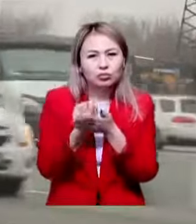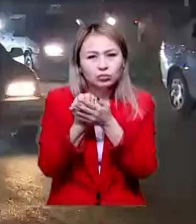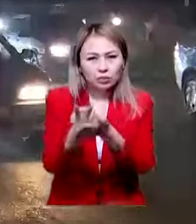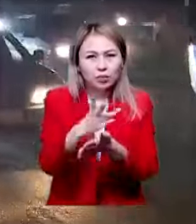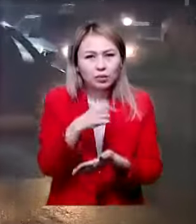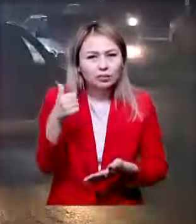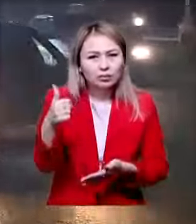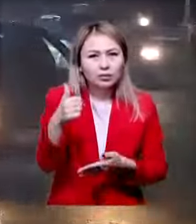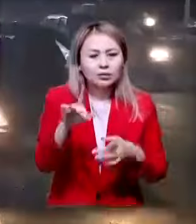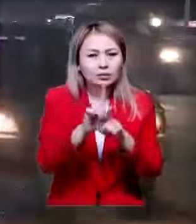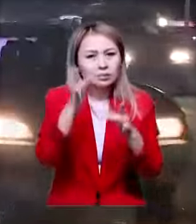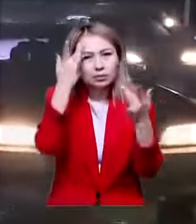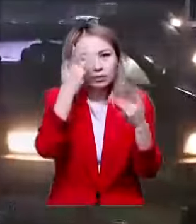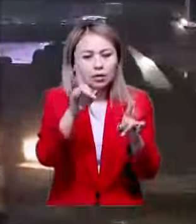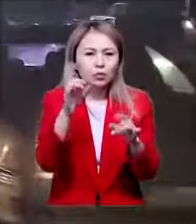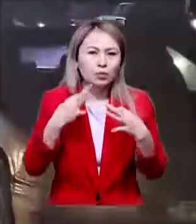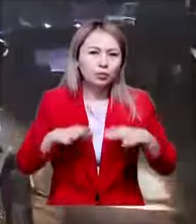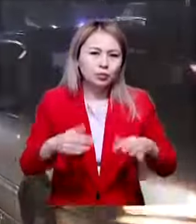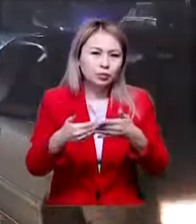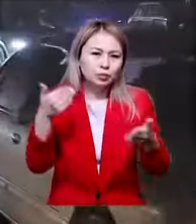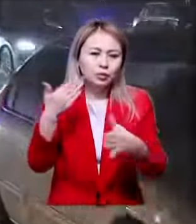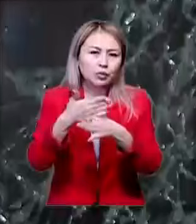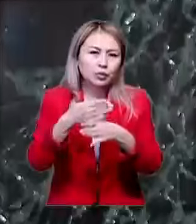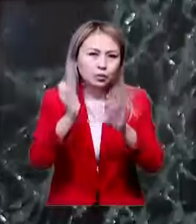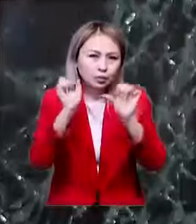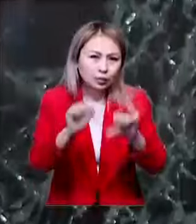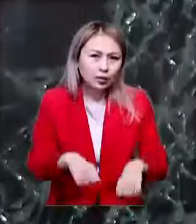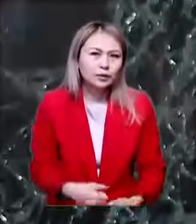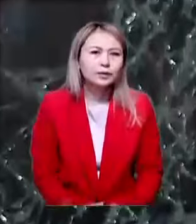Дабыл түймесі осындай келеңсіз жайттың алдын алуға көмектеседі.